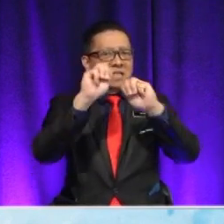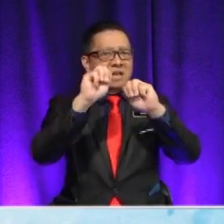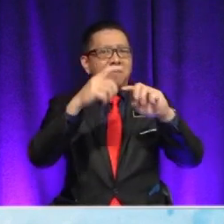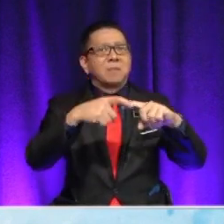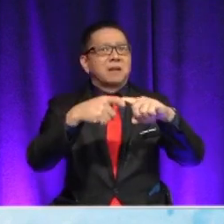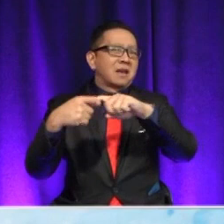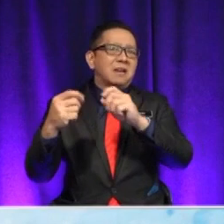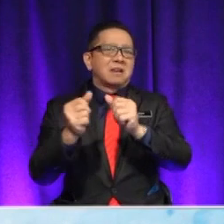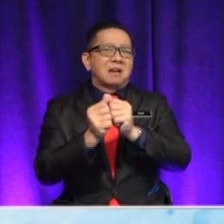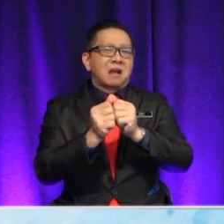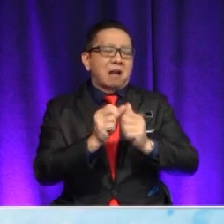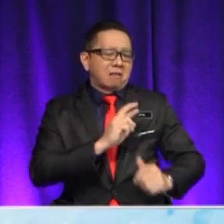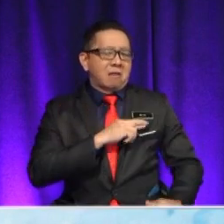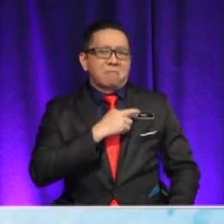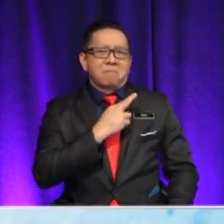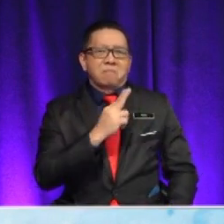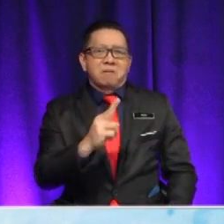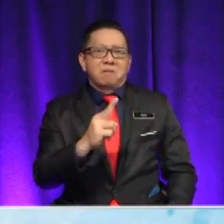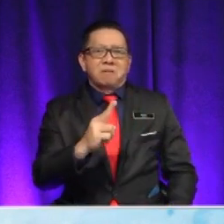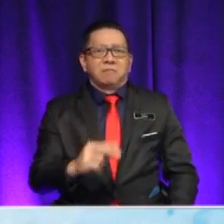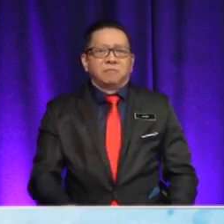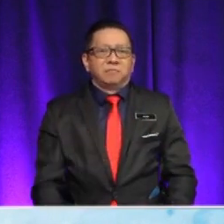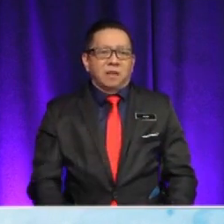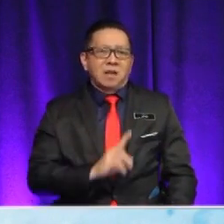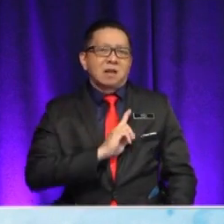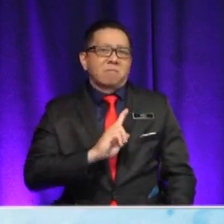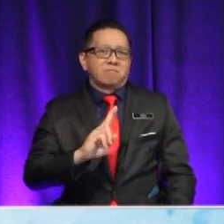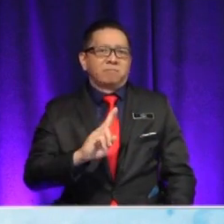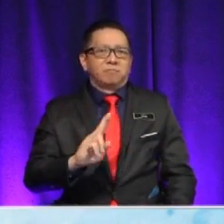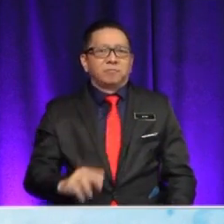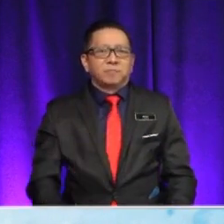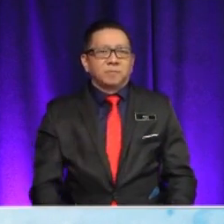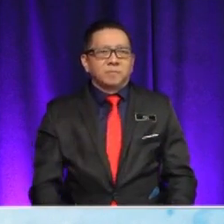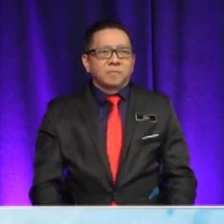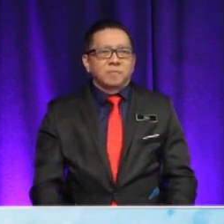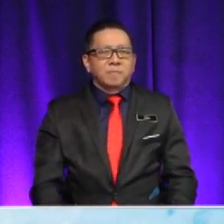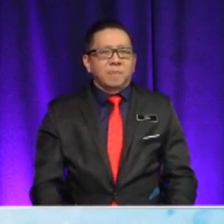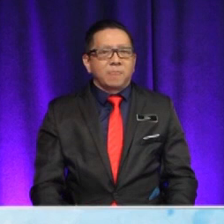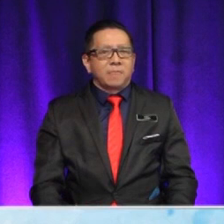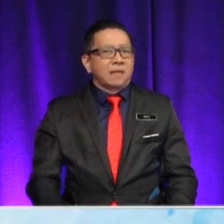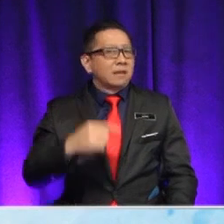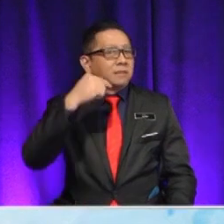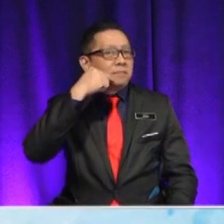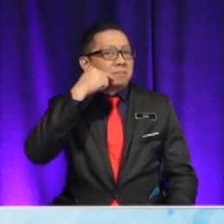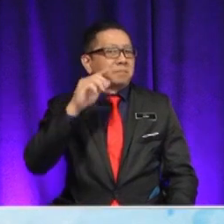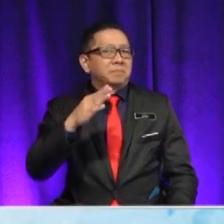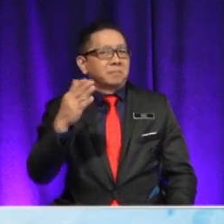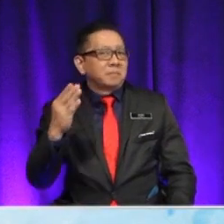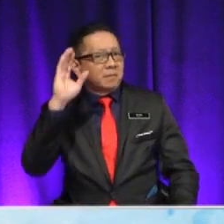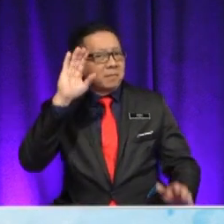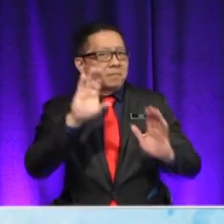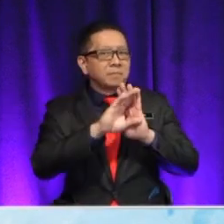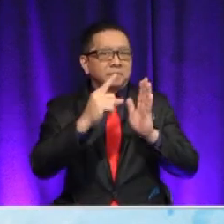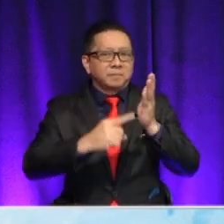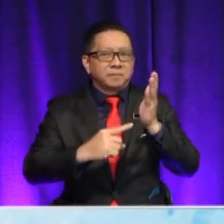berkaitan dengan agama. Okey, gambar masjid berkaitan dengan agama. Okey, di sebelahnya Kasih, gambar apa tu? Gambar